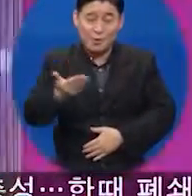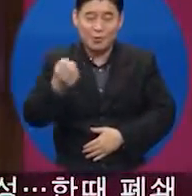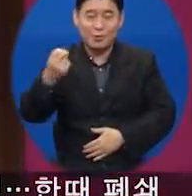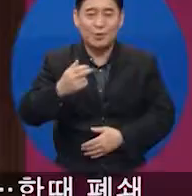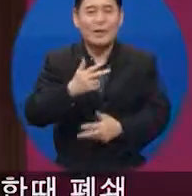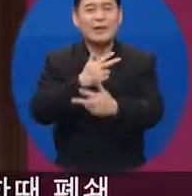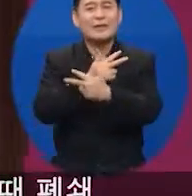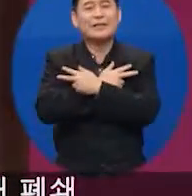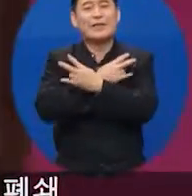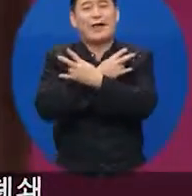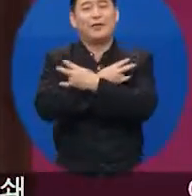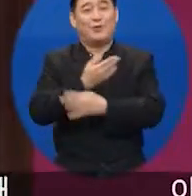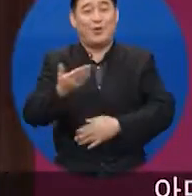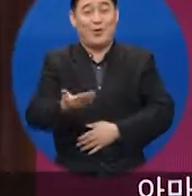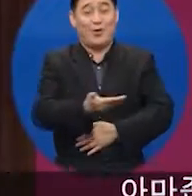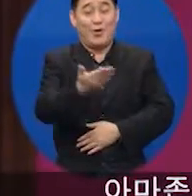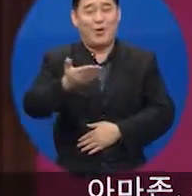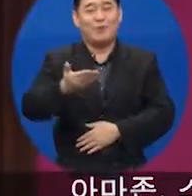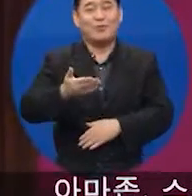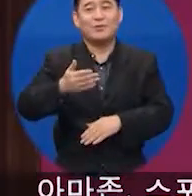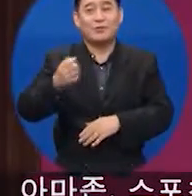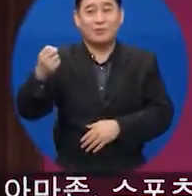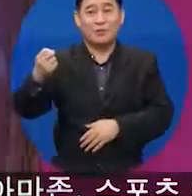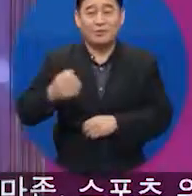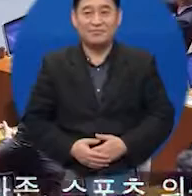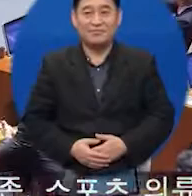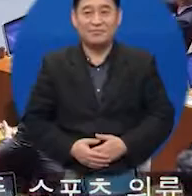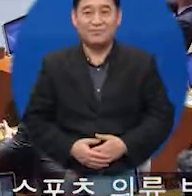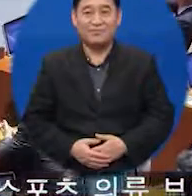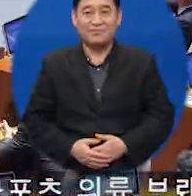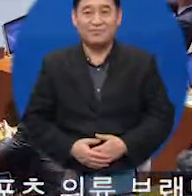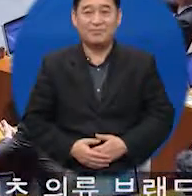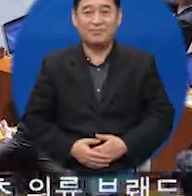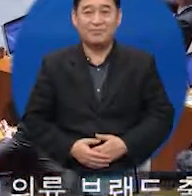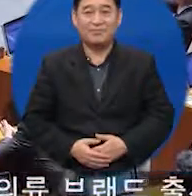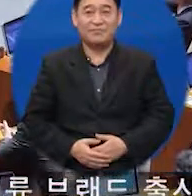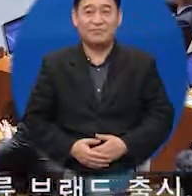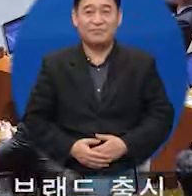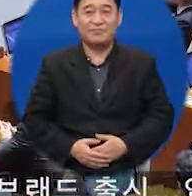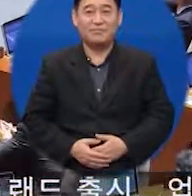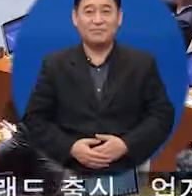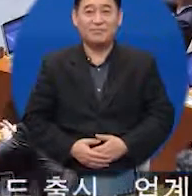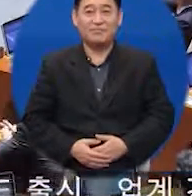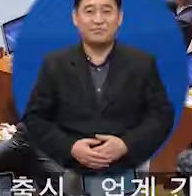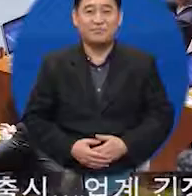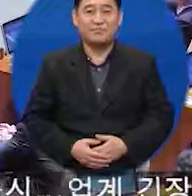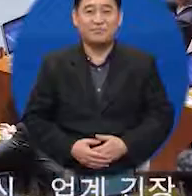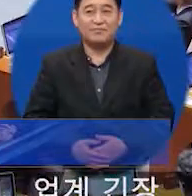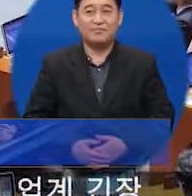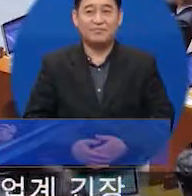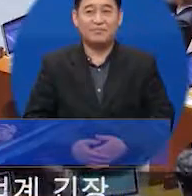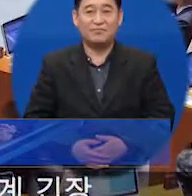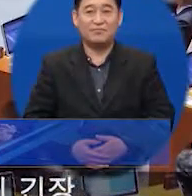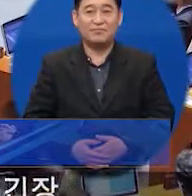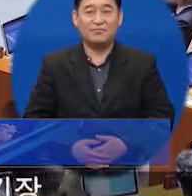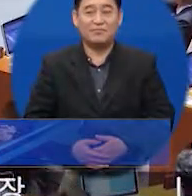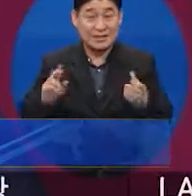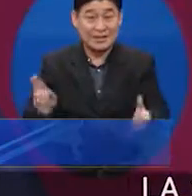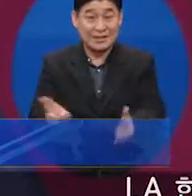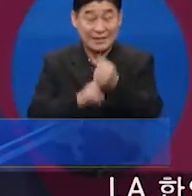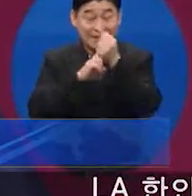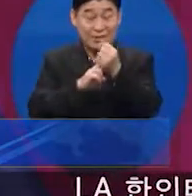통상 개선에 대한 생산적 논의가 있었다고 밝혔습니다. 이어 북한과 관련해서는 김정은은 잔혹한